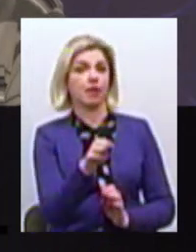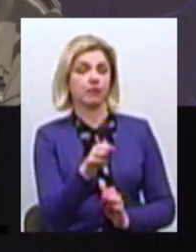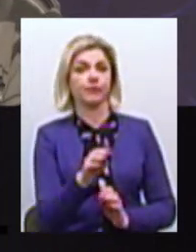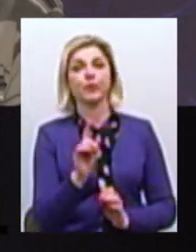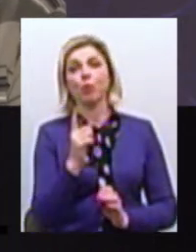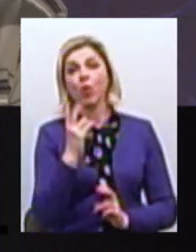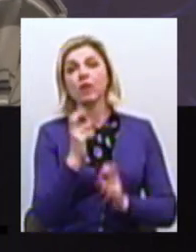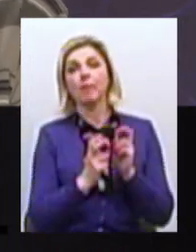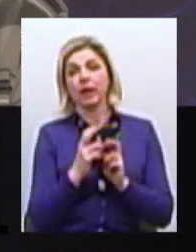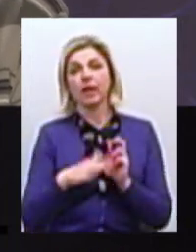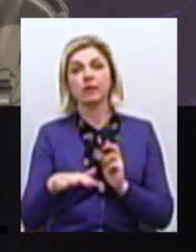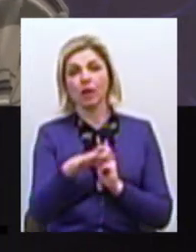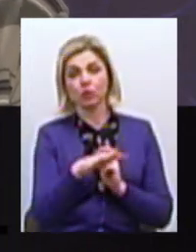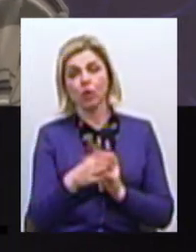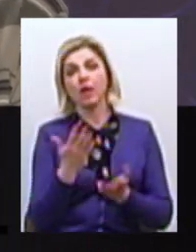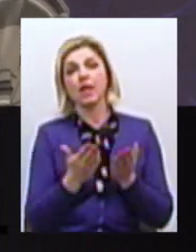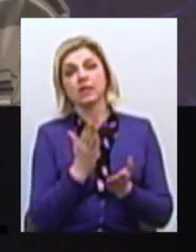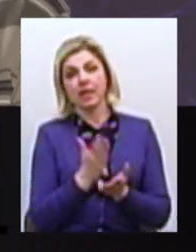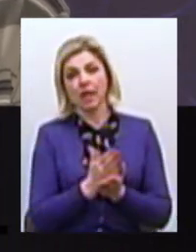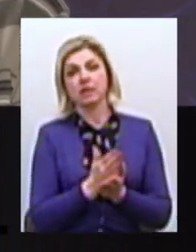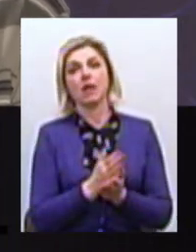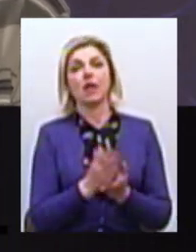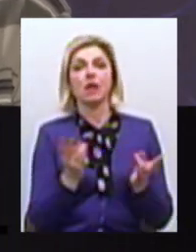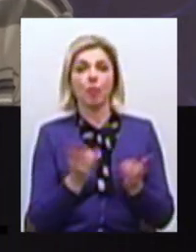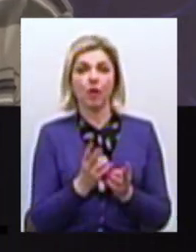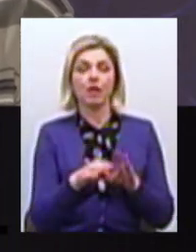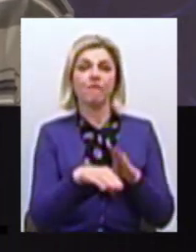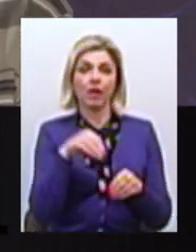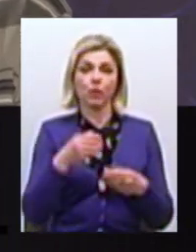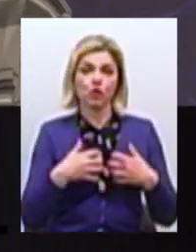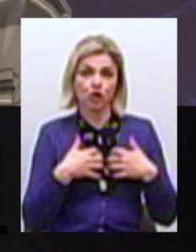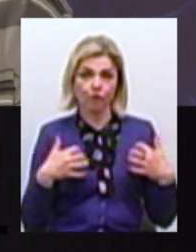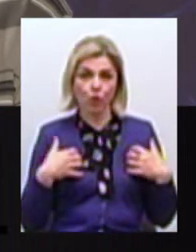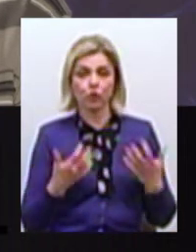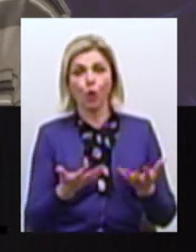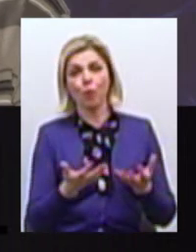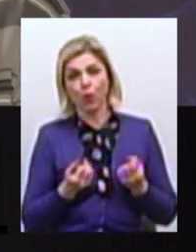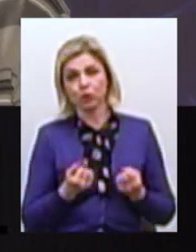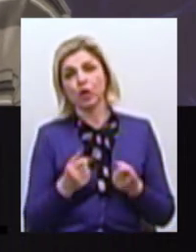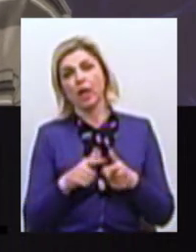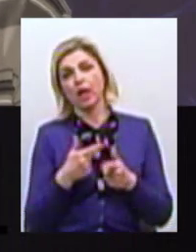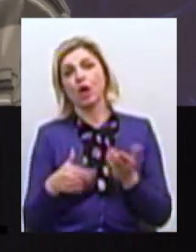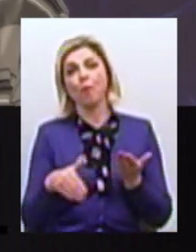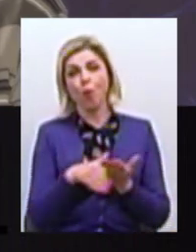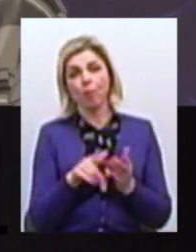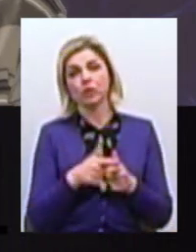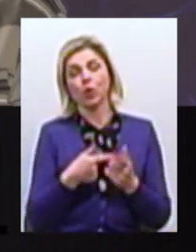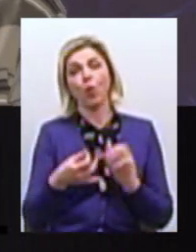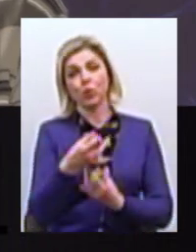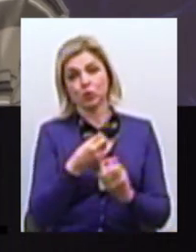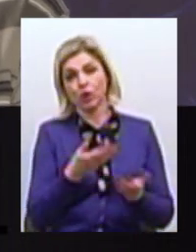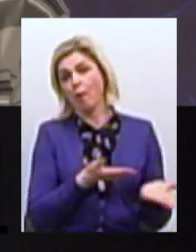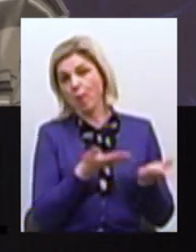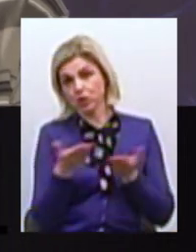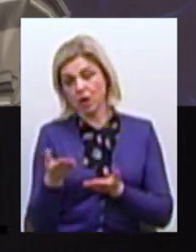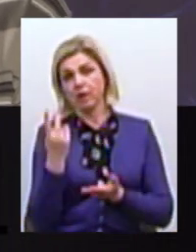территории предприятия есть необходимость выбрать животное, получить его, получить какую-либо помощь, либо консультацию, пожалуйста, всегда